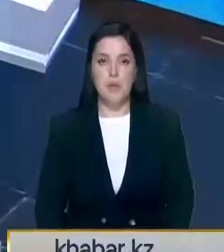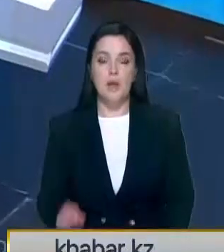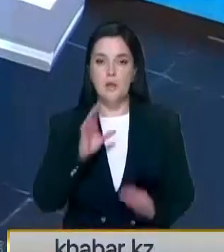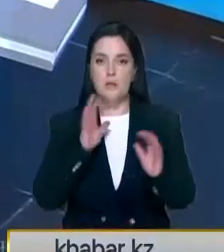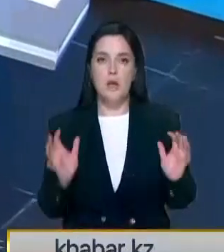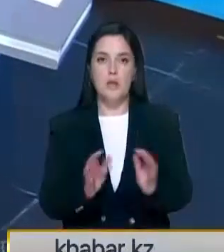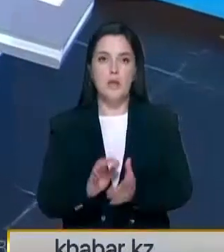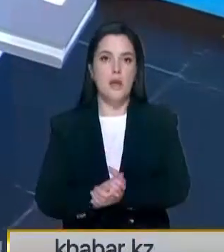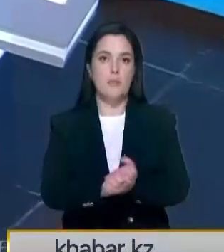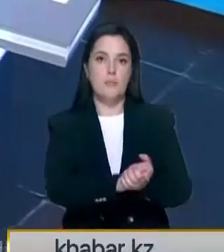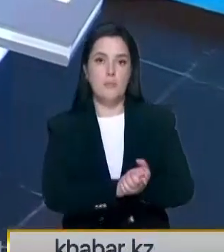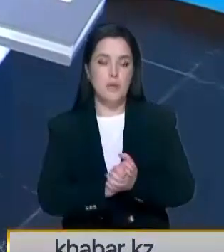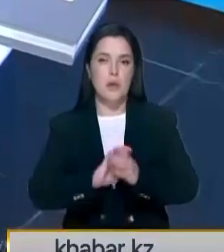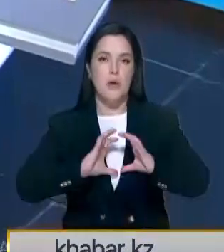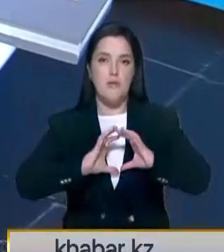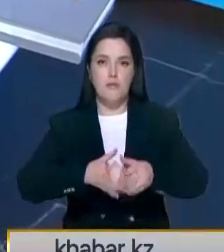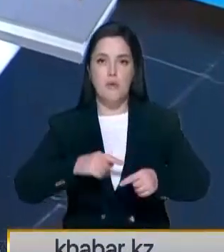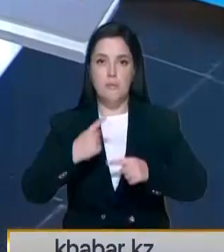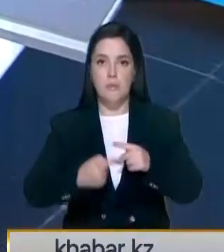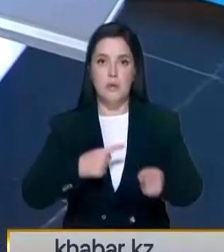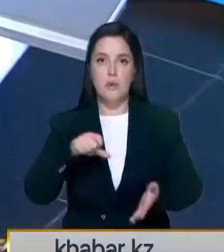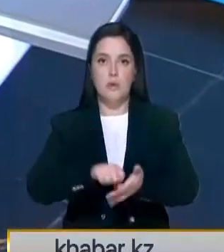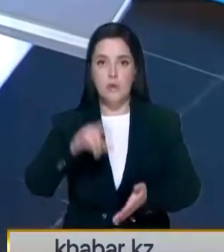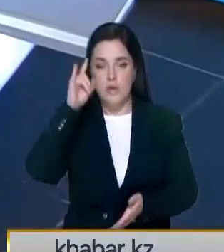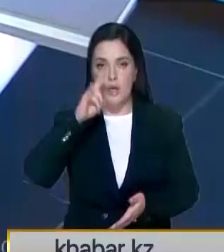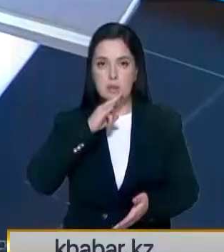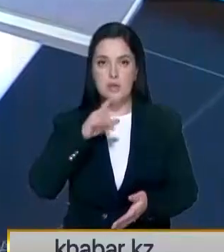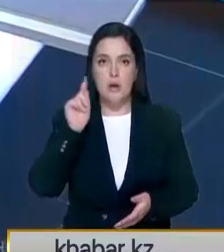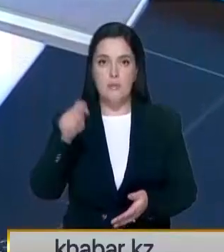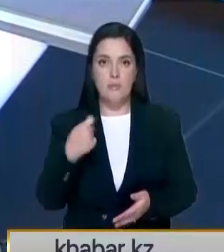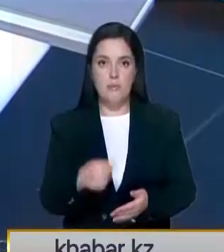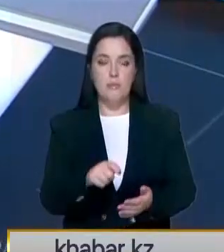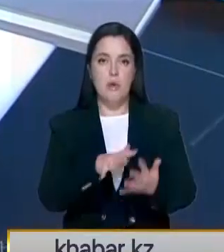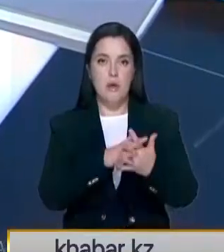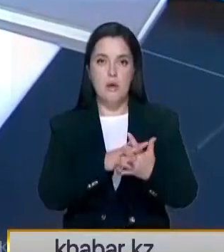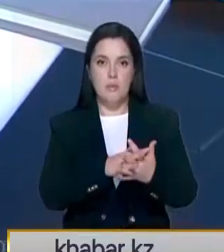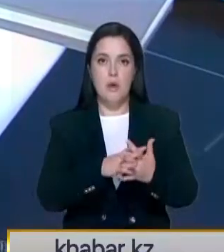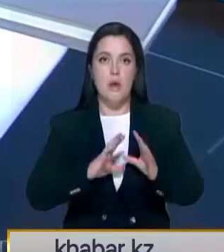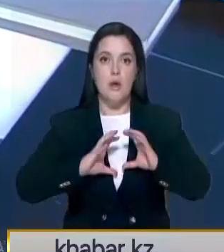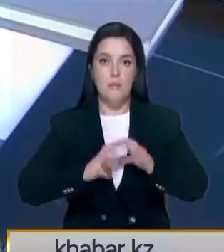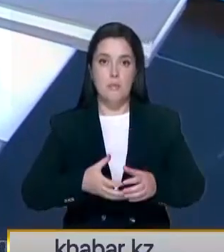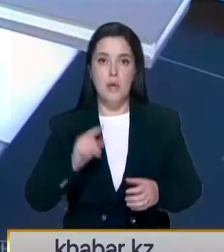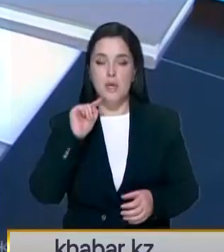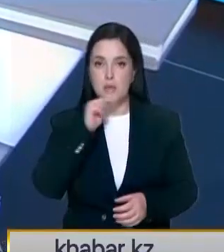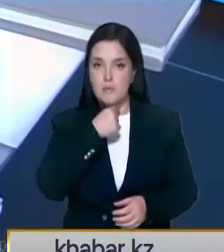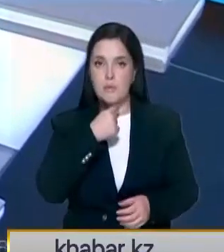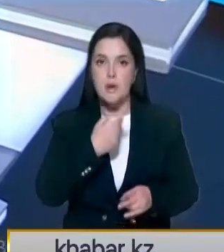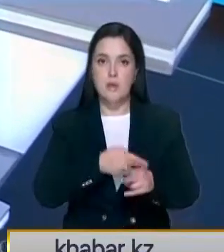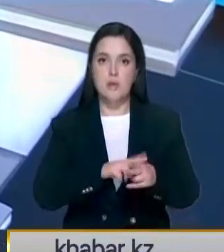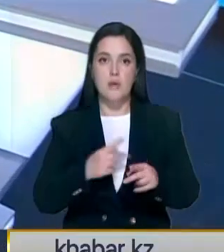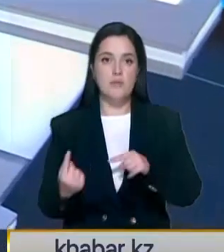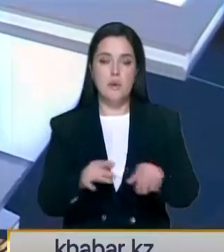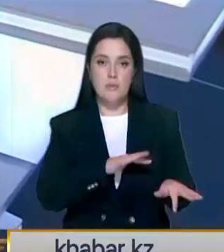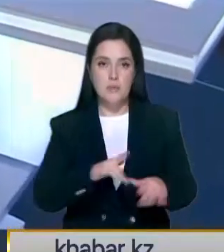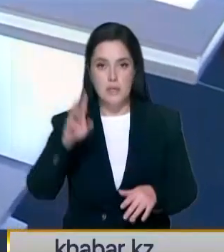Как сохранить мир во всем мире и какова роль Казахстана в условиях глобальных конфликтов и напряженности? Геополитические, экономические и